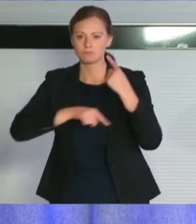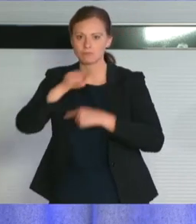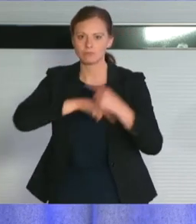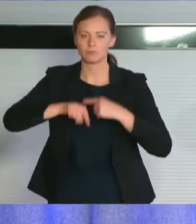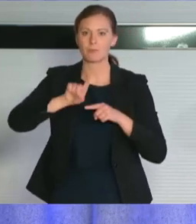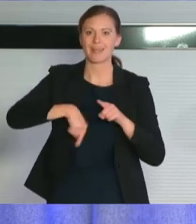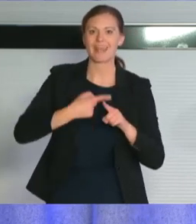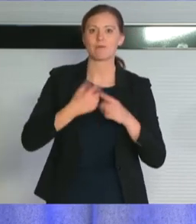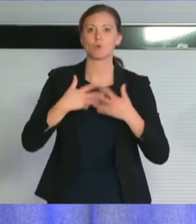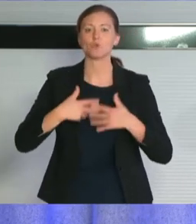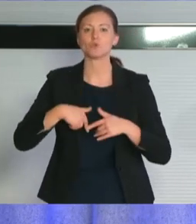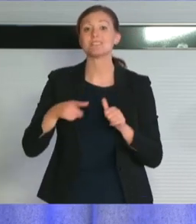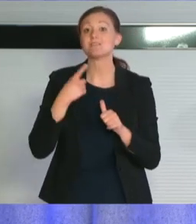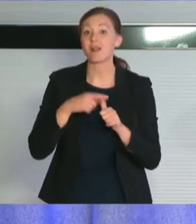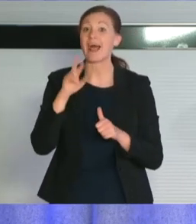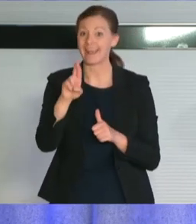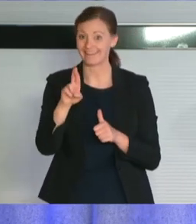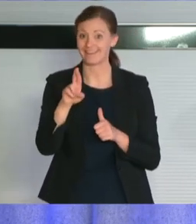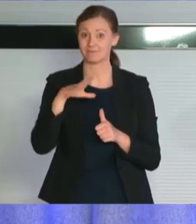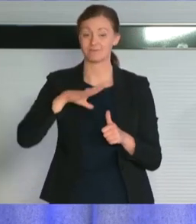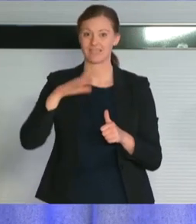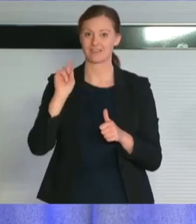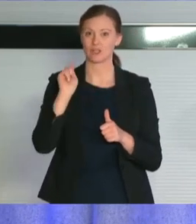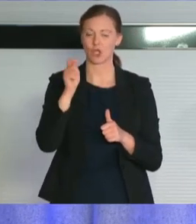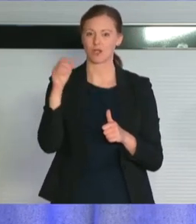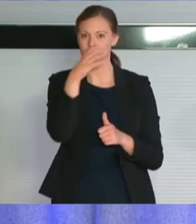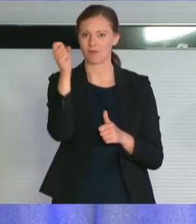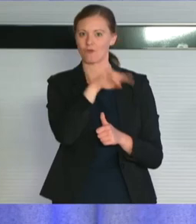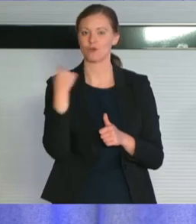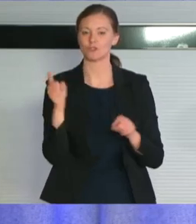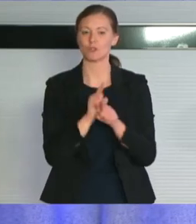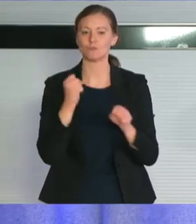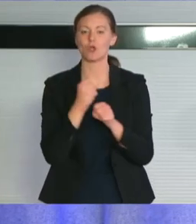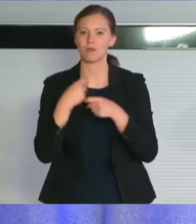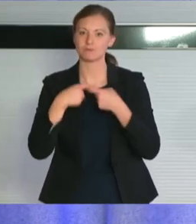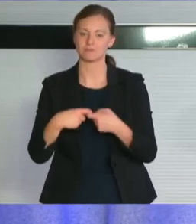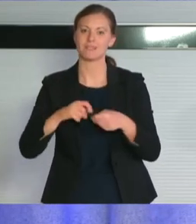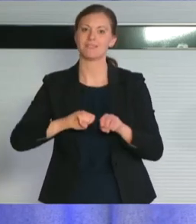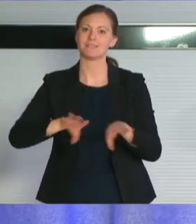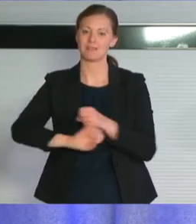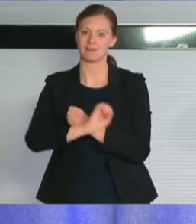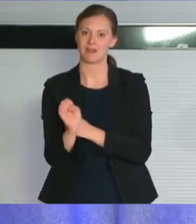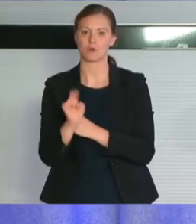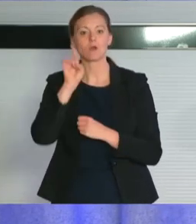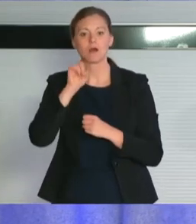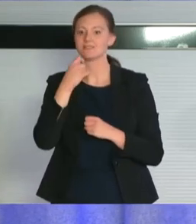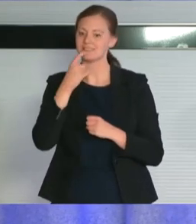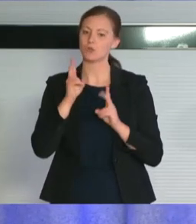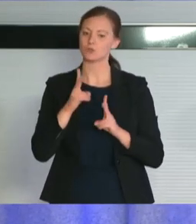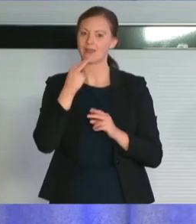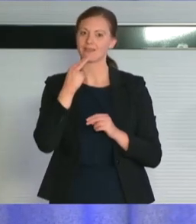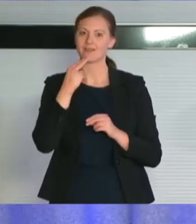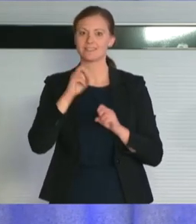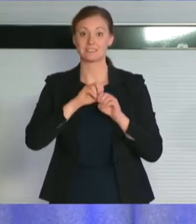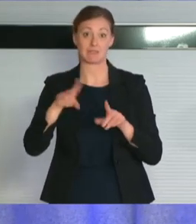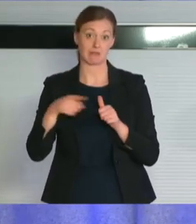reproduksjonstallet, R. Det er et nøkkelbegrep for oss som driver med smittevern, og kan også kalles smittetallet.